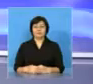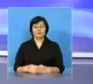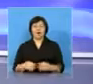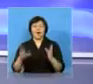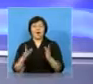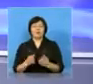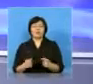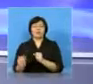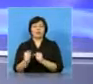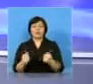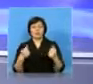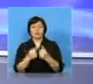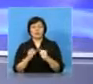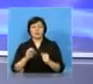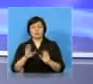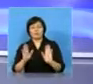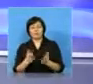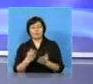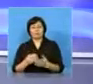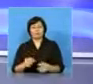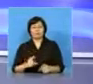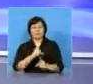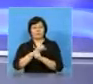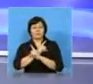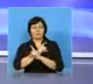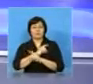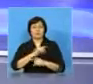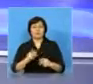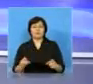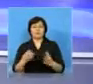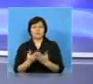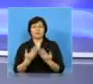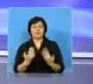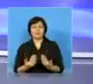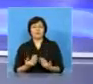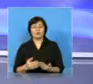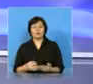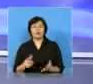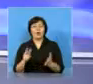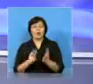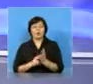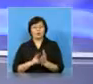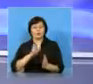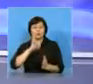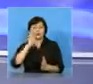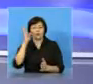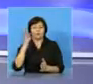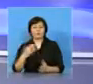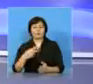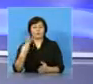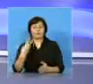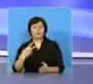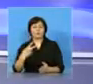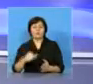Очередное дорожно-транспортное происшествие со смертельным исходом произошло сегодня. Примерно в 8 часов утра